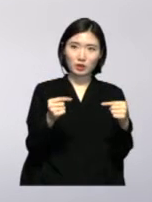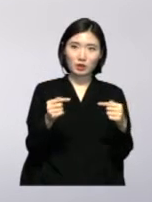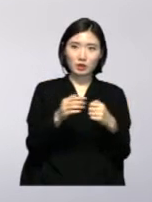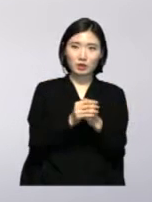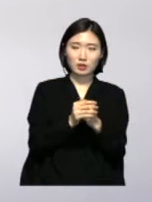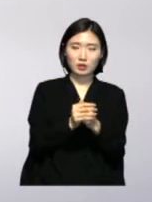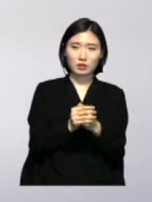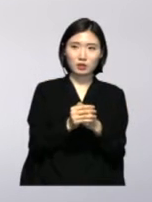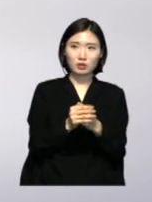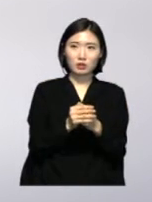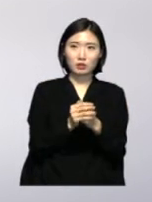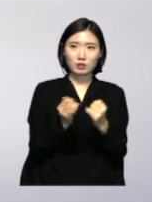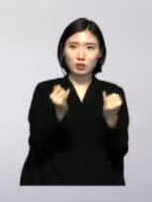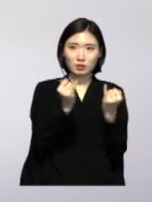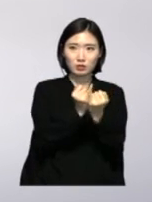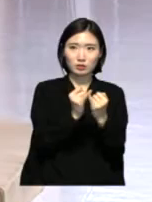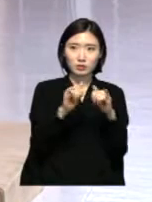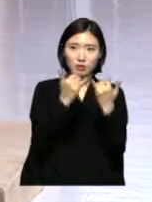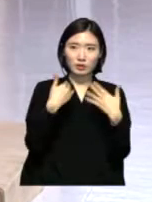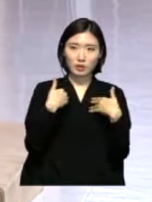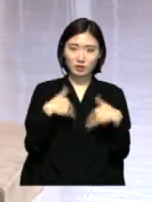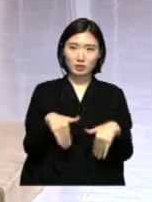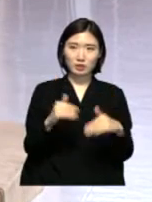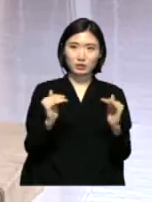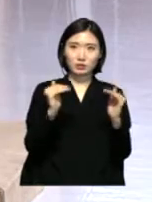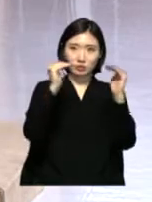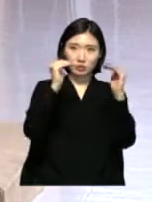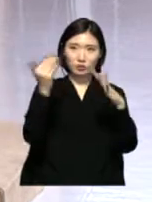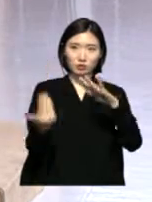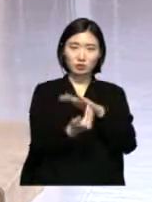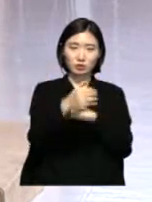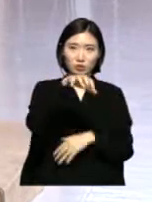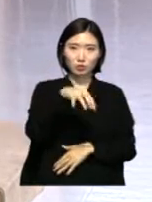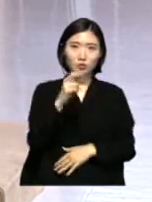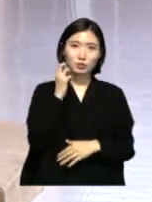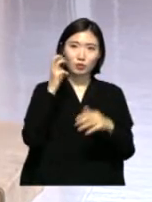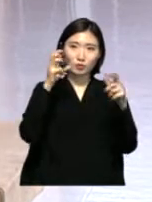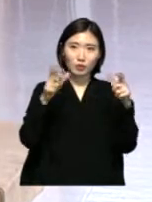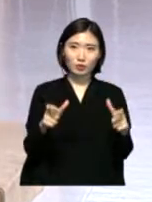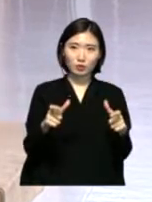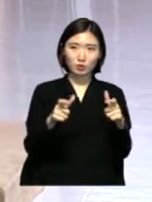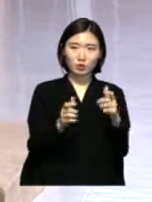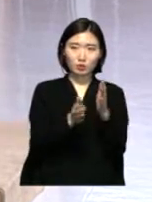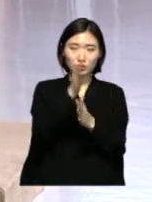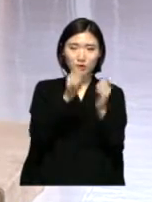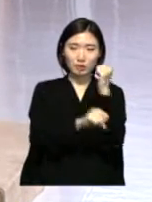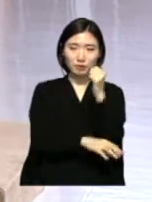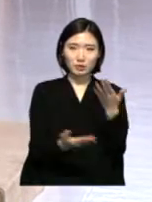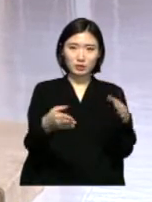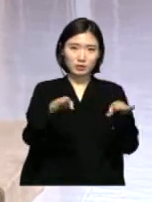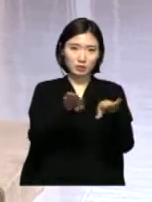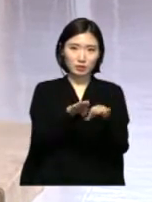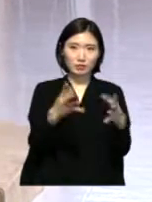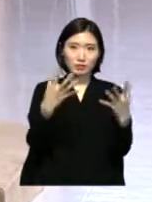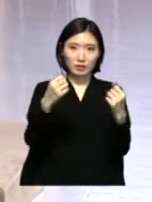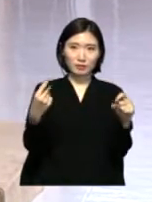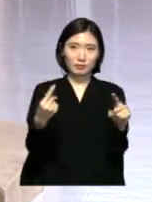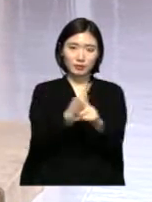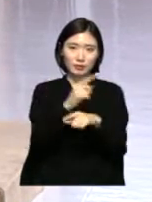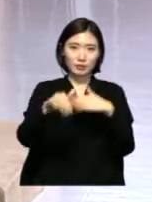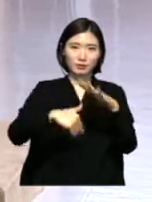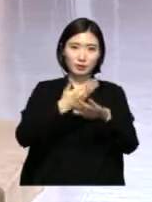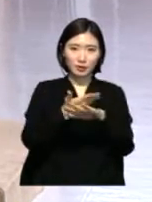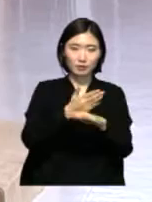약자의 성장과 안전이 구현되는 도시입니다. 송파구는 지금 도시 기반 시설이 새로 거의 많이 바뀌게 되는 거의